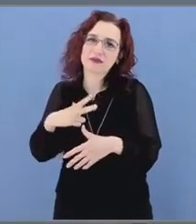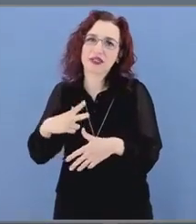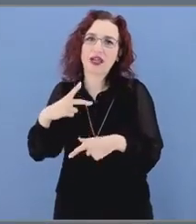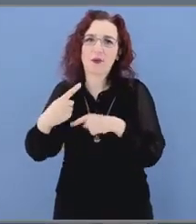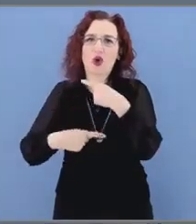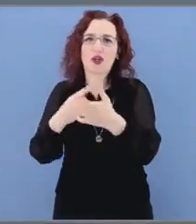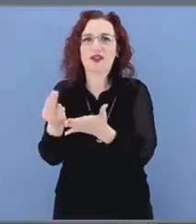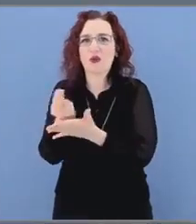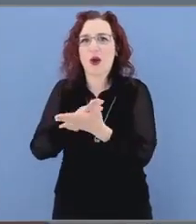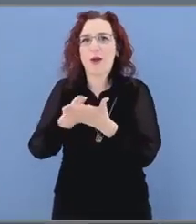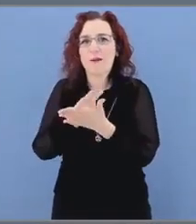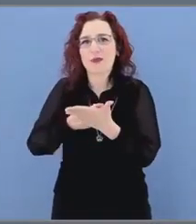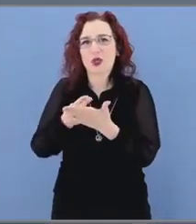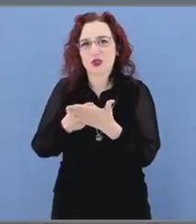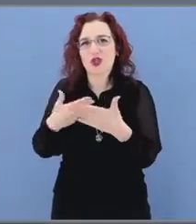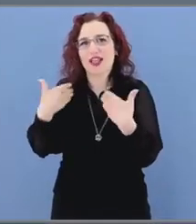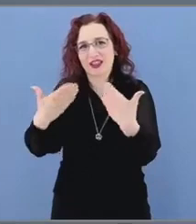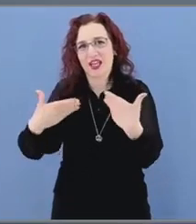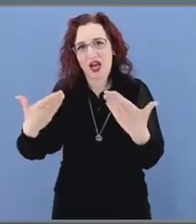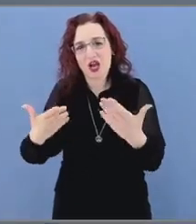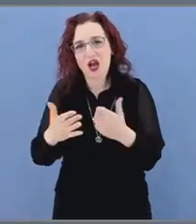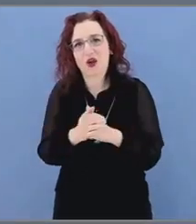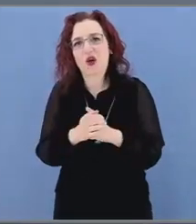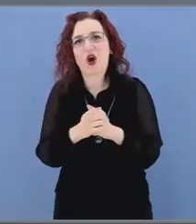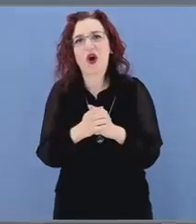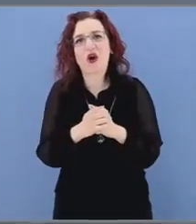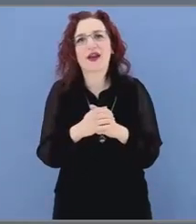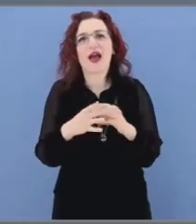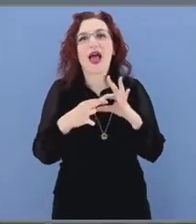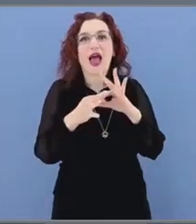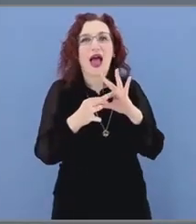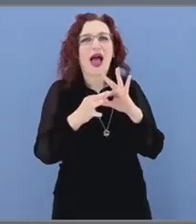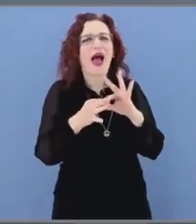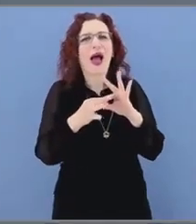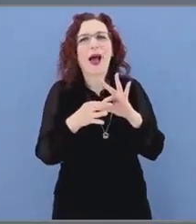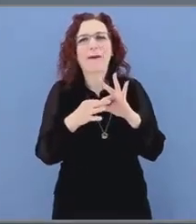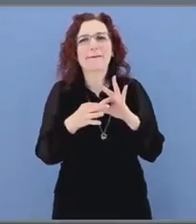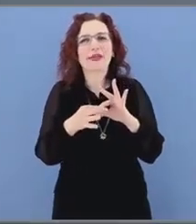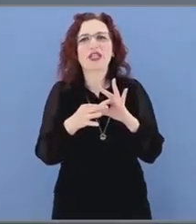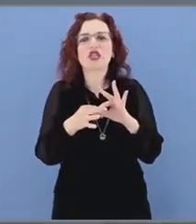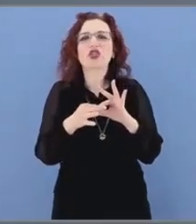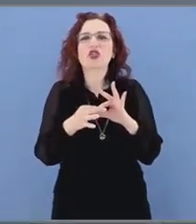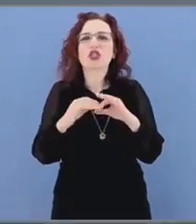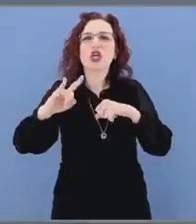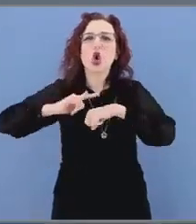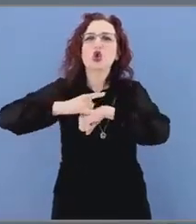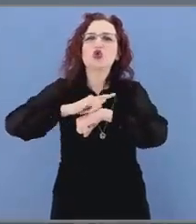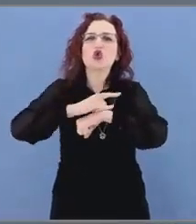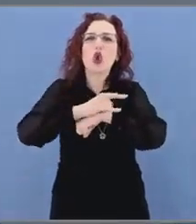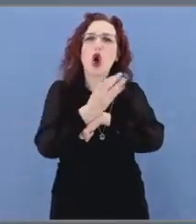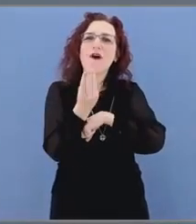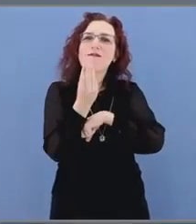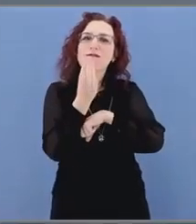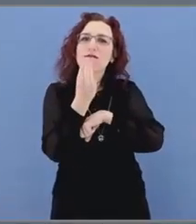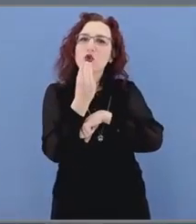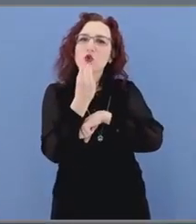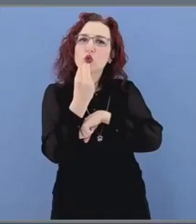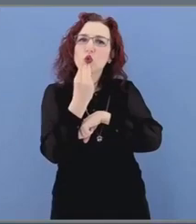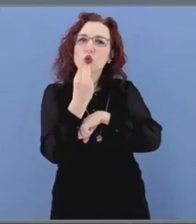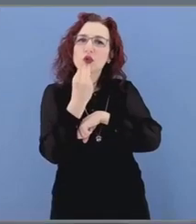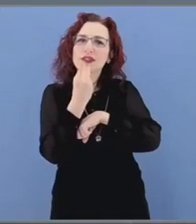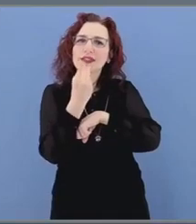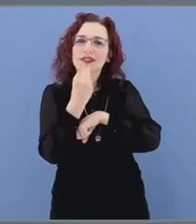e a tutti i nostri amici anche di Slow Food, che c'è anche un progetto sull'alimentazione per le famiglie di Corviale. Stiamo